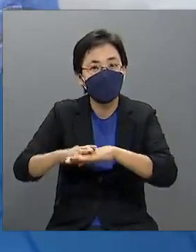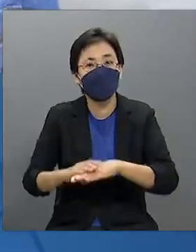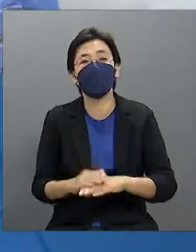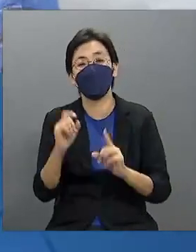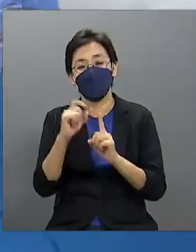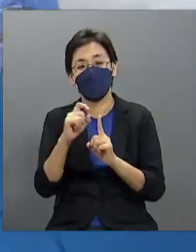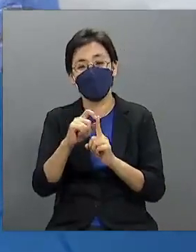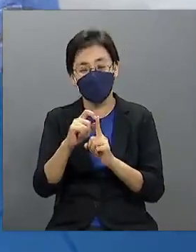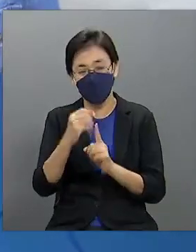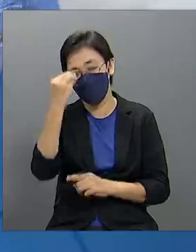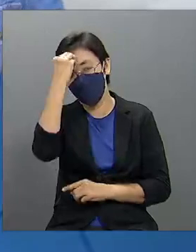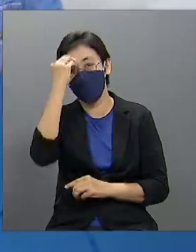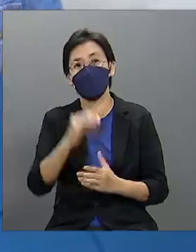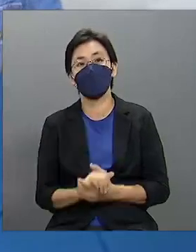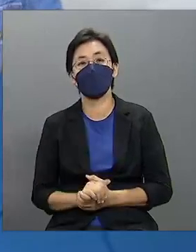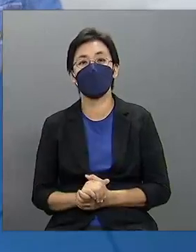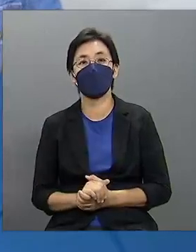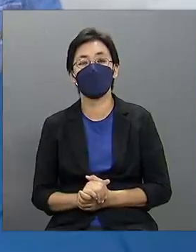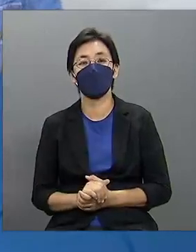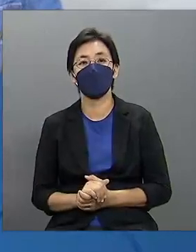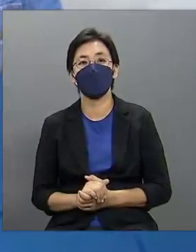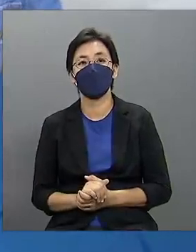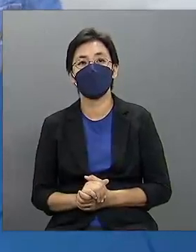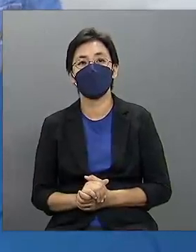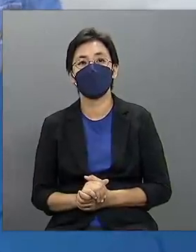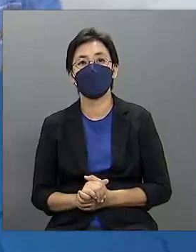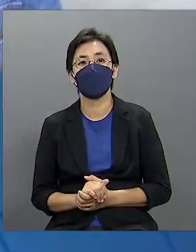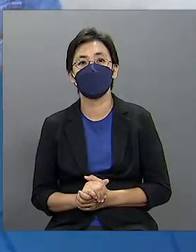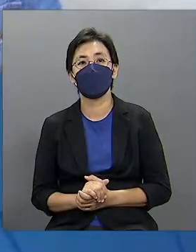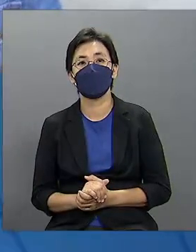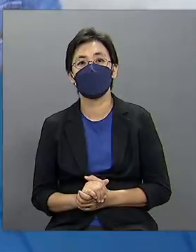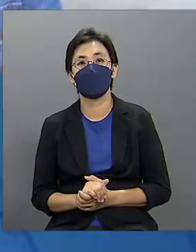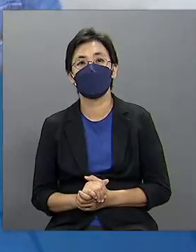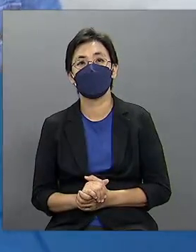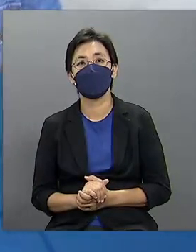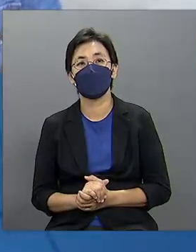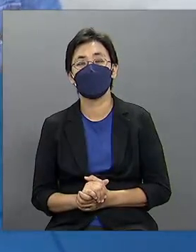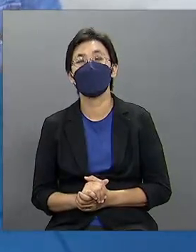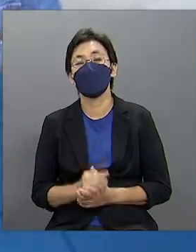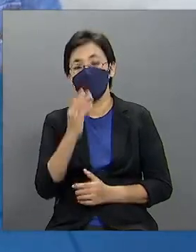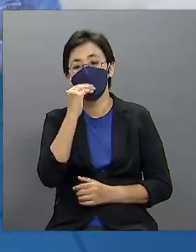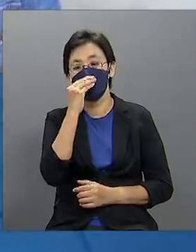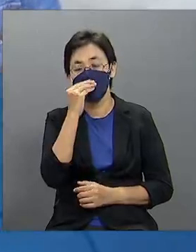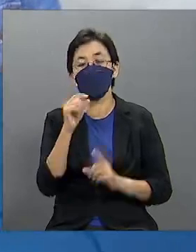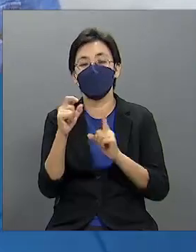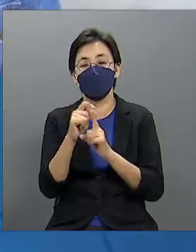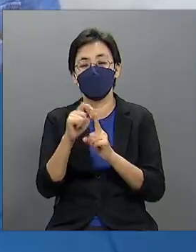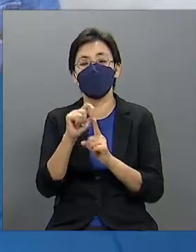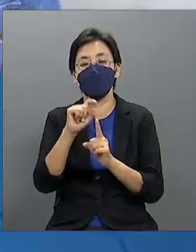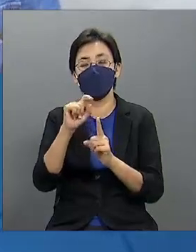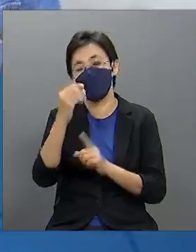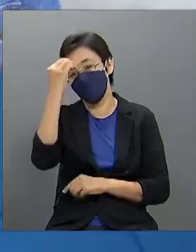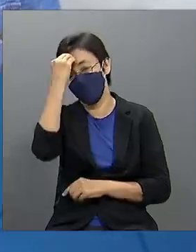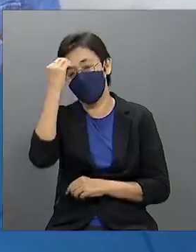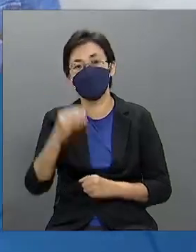ำว คำă belangrijkันคุ้โห คิคิว